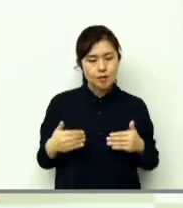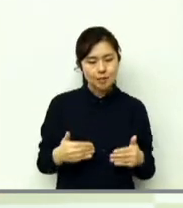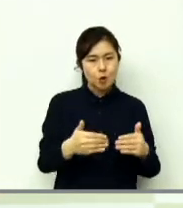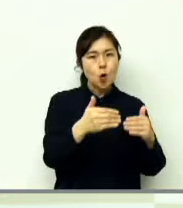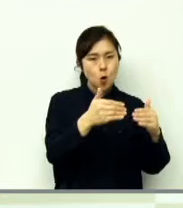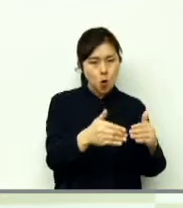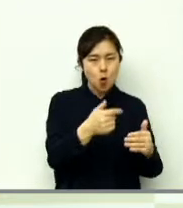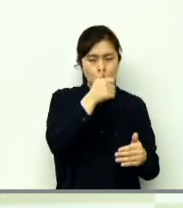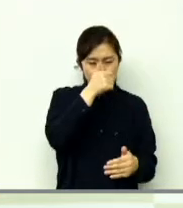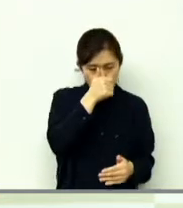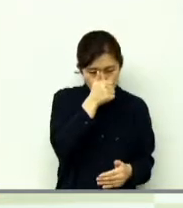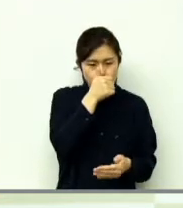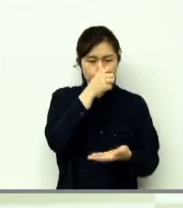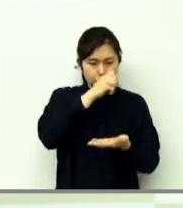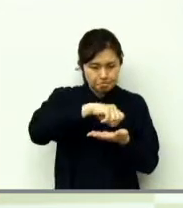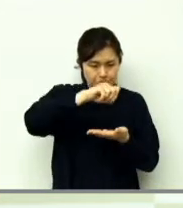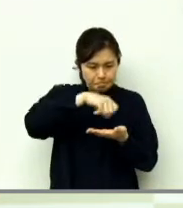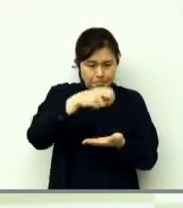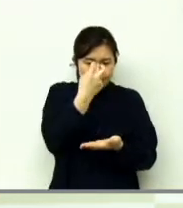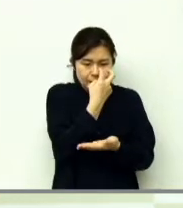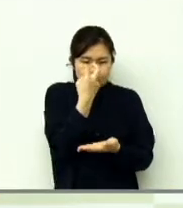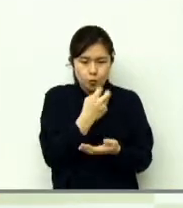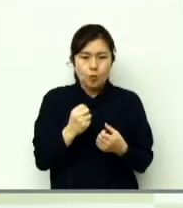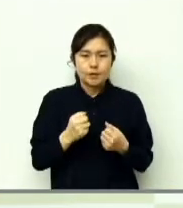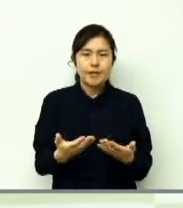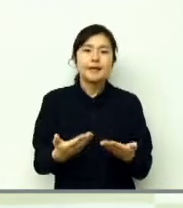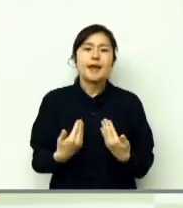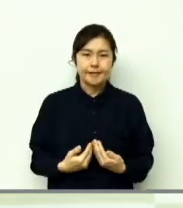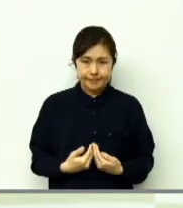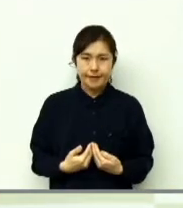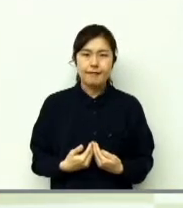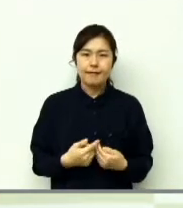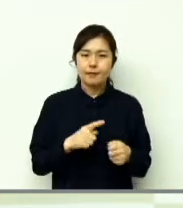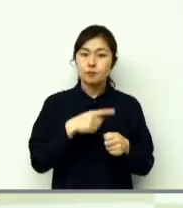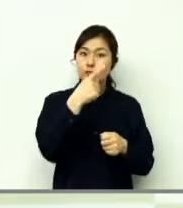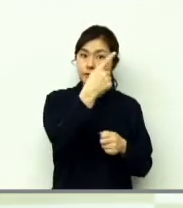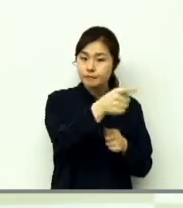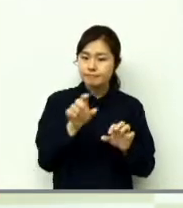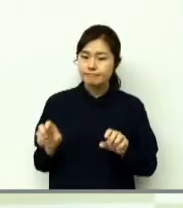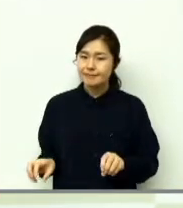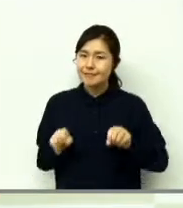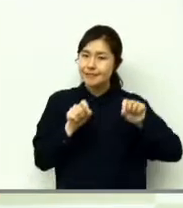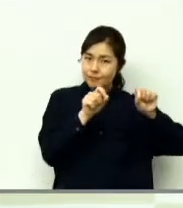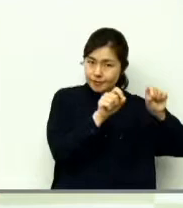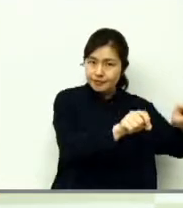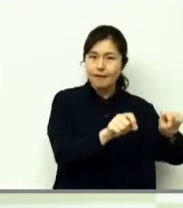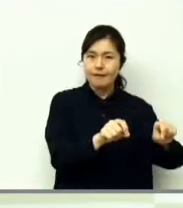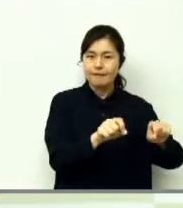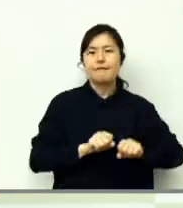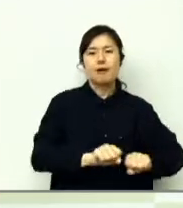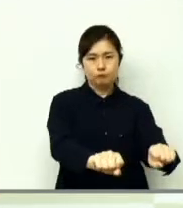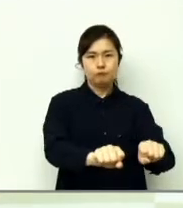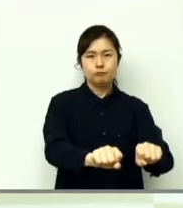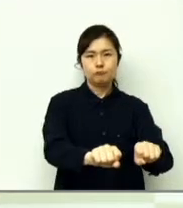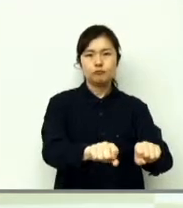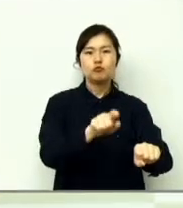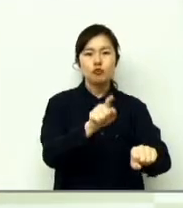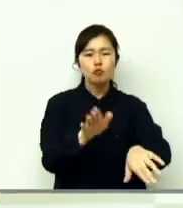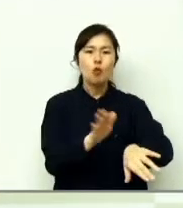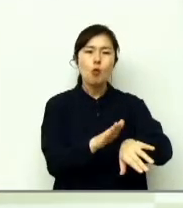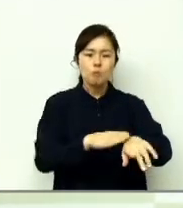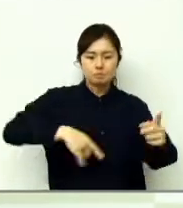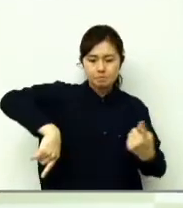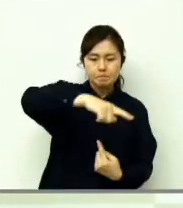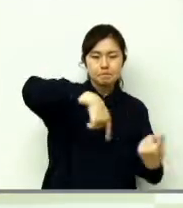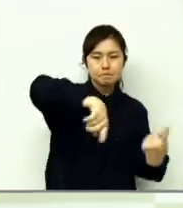ックをしながら、次の年度にそれを生かして進めていくという形